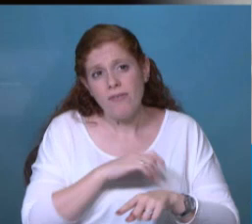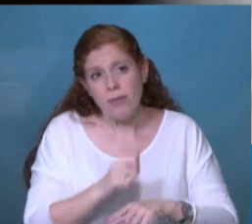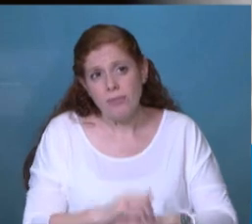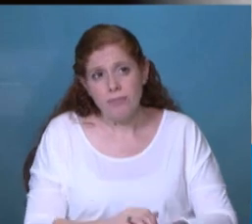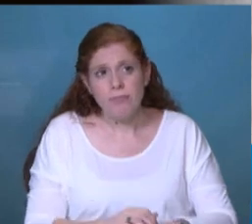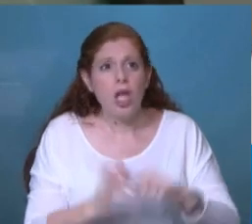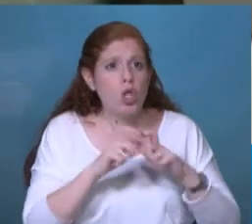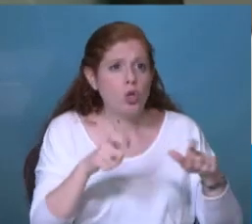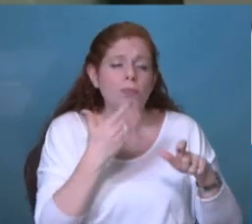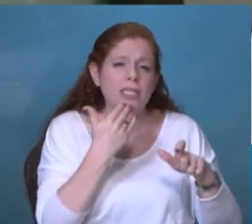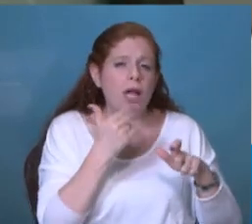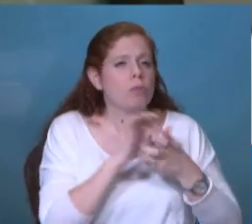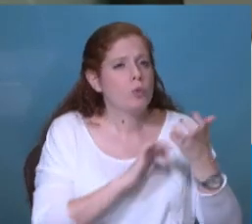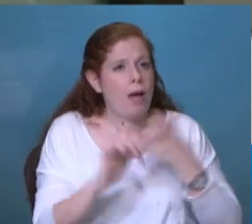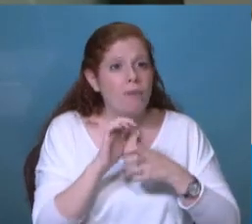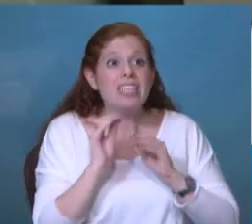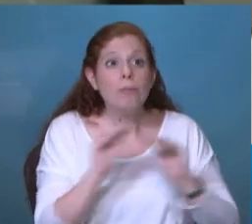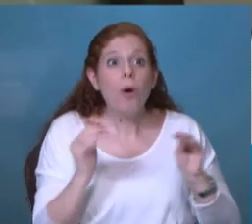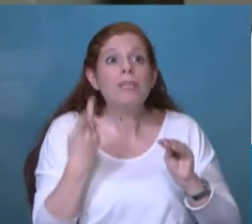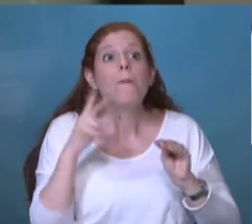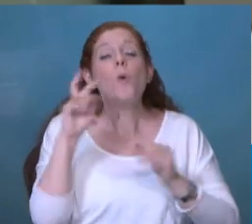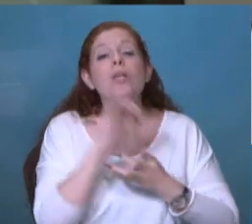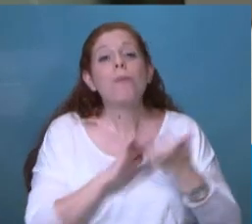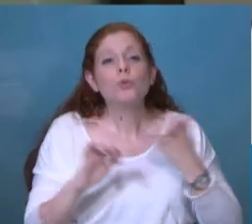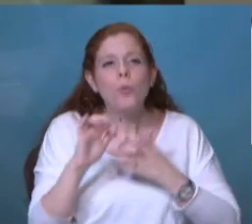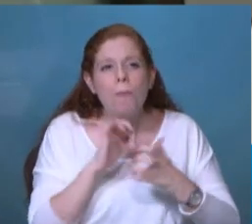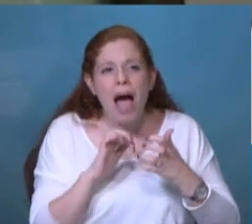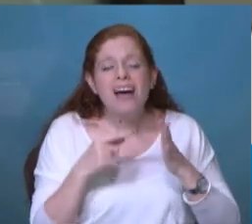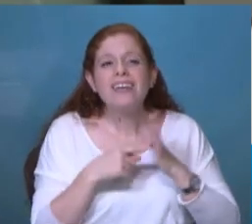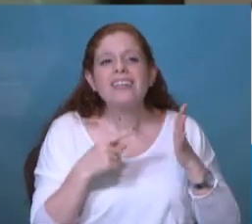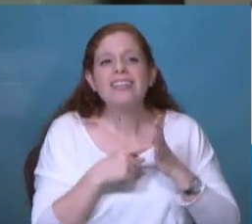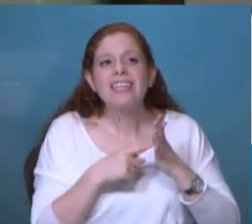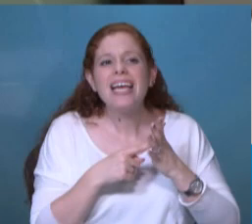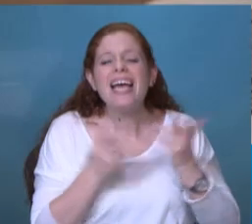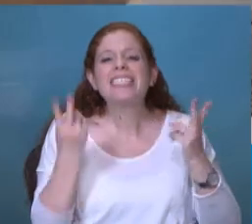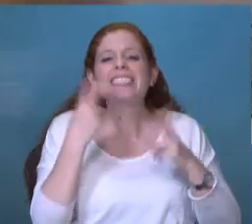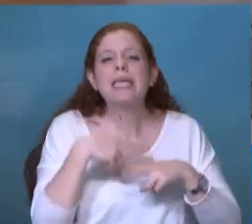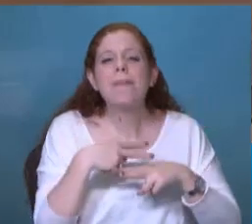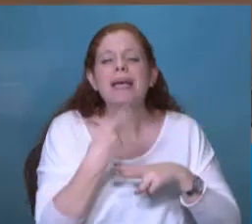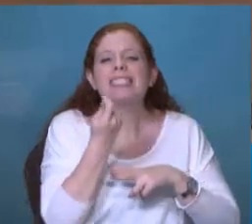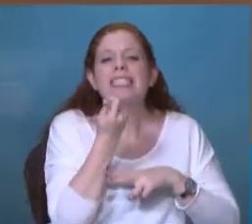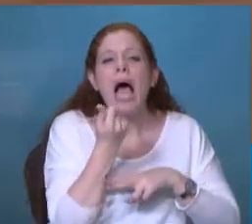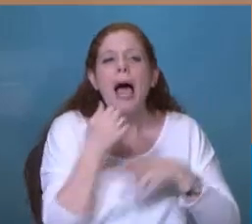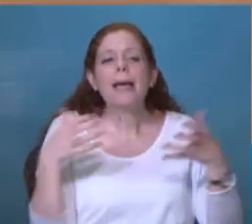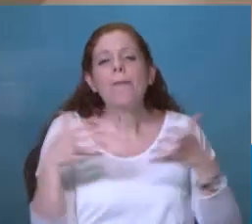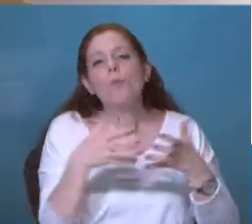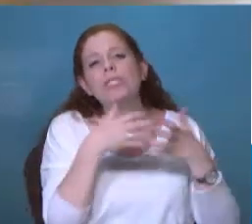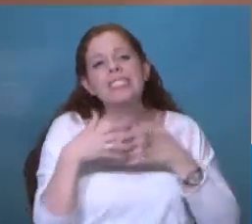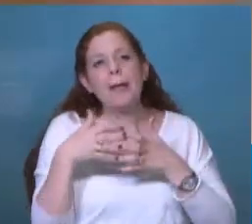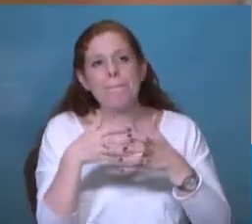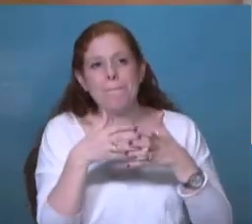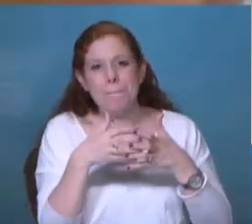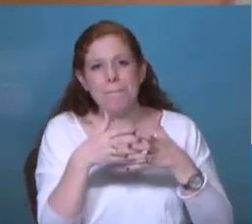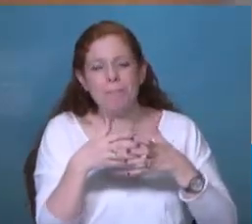בישראל מאוד מסובכים. אבל אצל מורים זה הרבה יותר מסובך, כי יש הסכמי שכר קיבוציים.